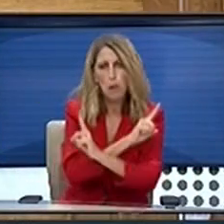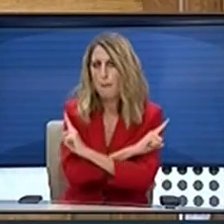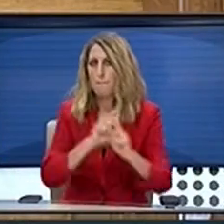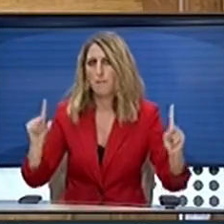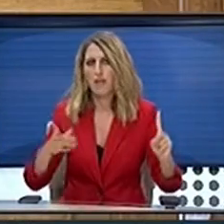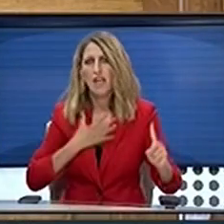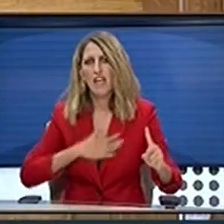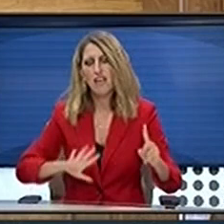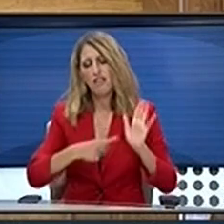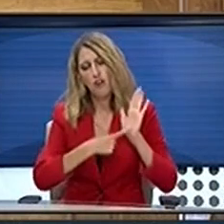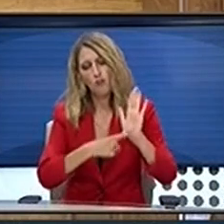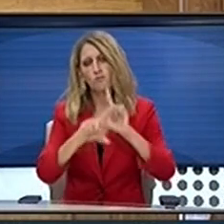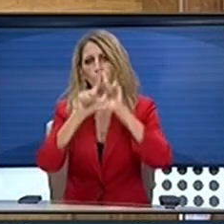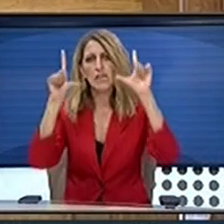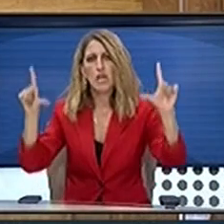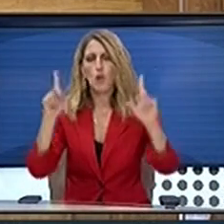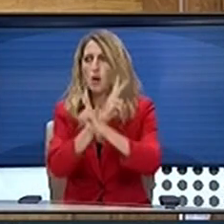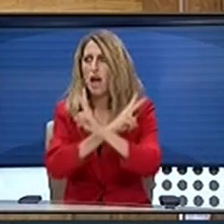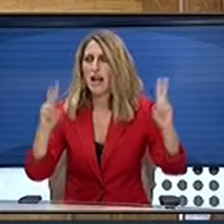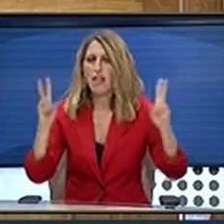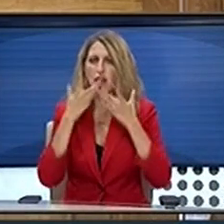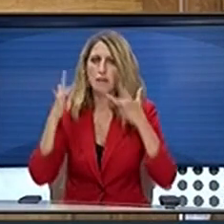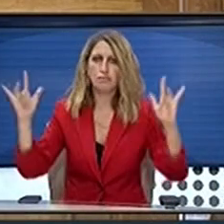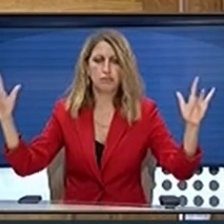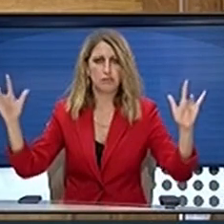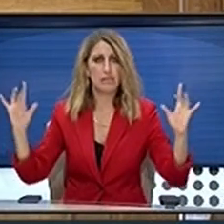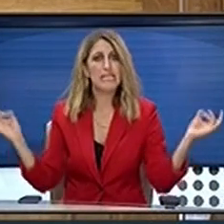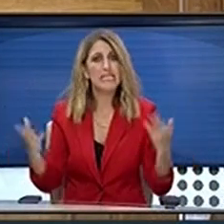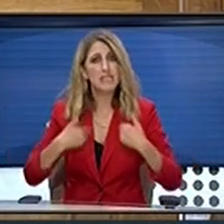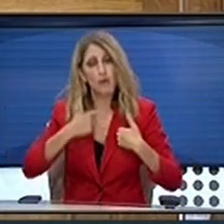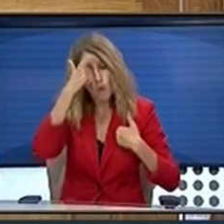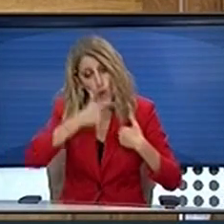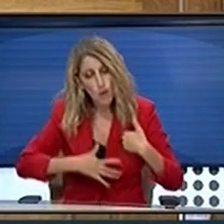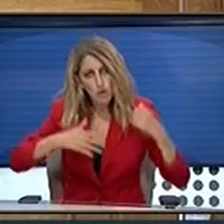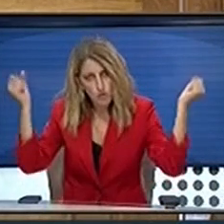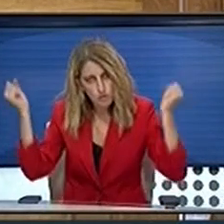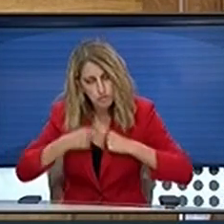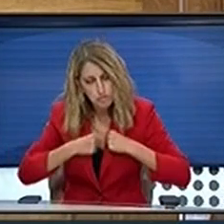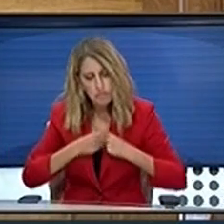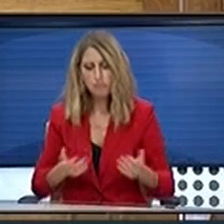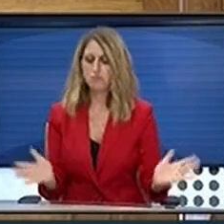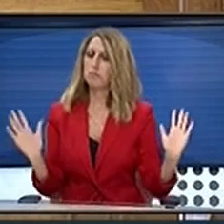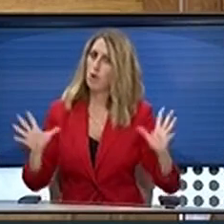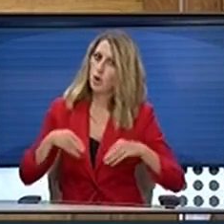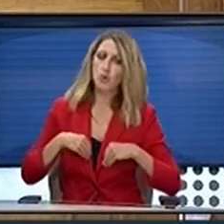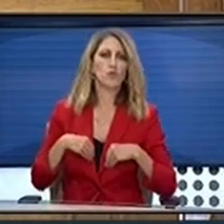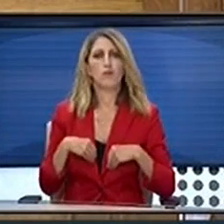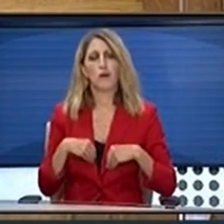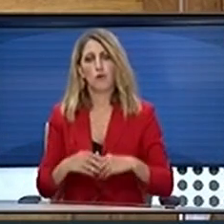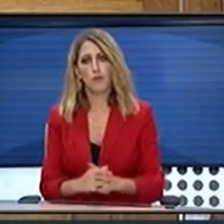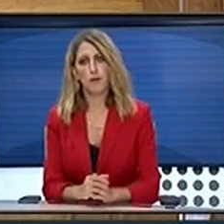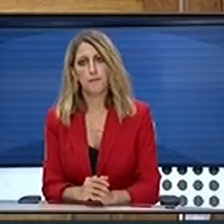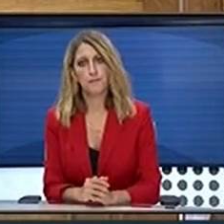στόχο της Ελλάδος που αξίζουμε. Κλείνω, κύριε Πρόεδρε, έχοντας νομίζω περιγράψει τα μικρά και τα μεγάλα